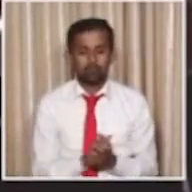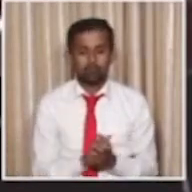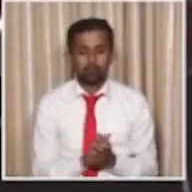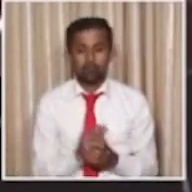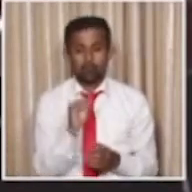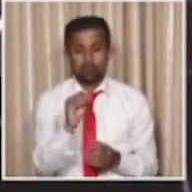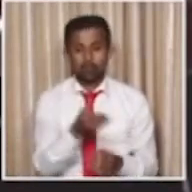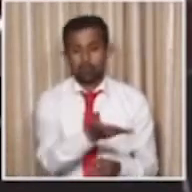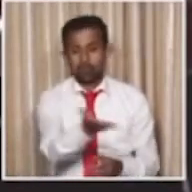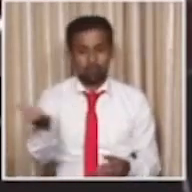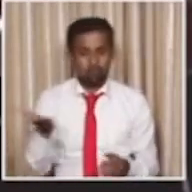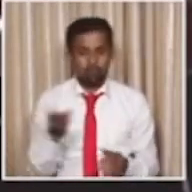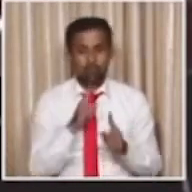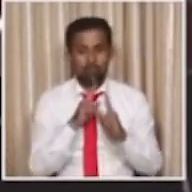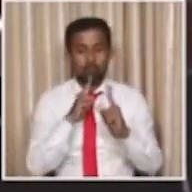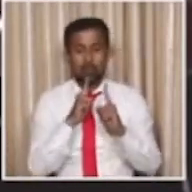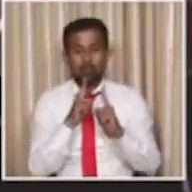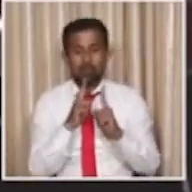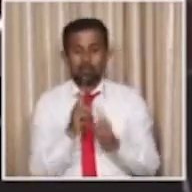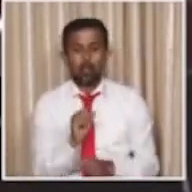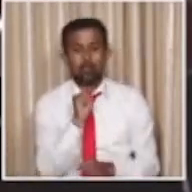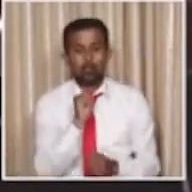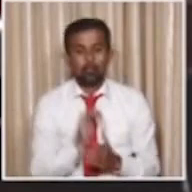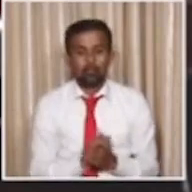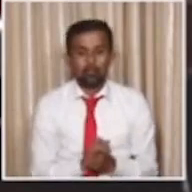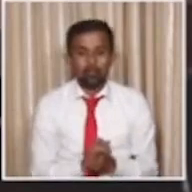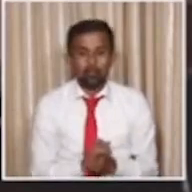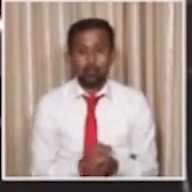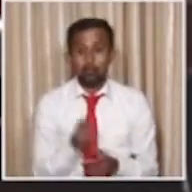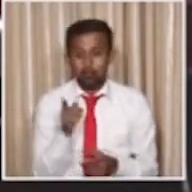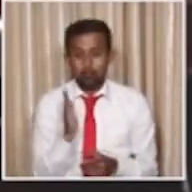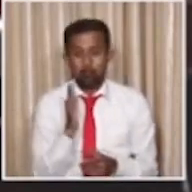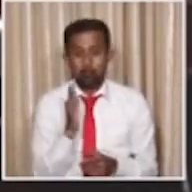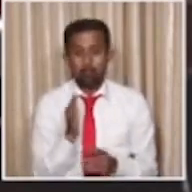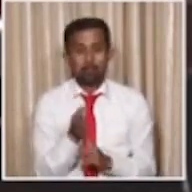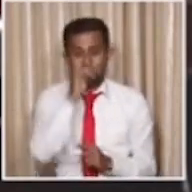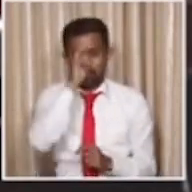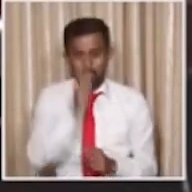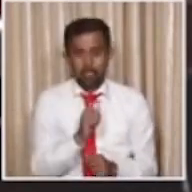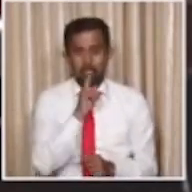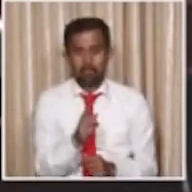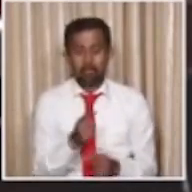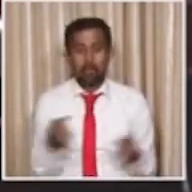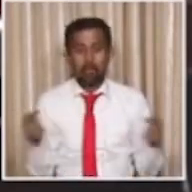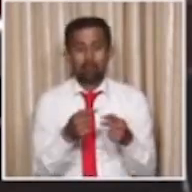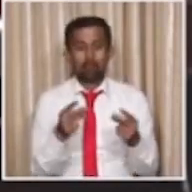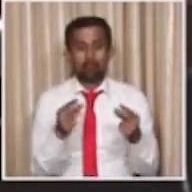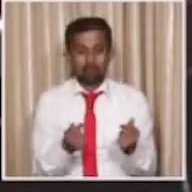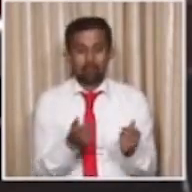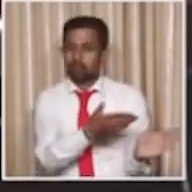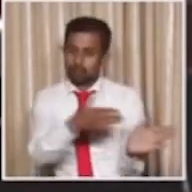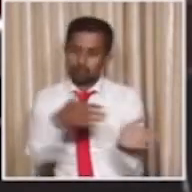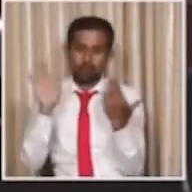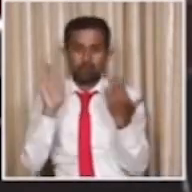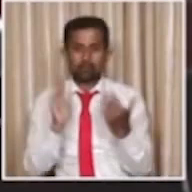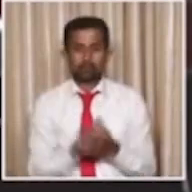දෙයක් වුණා නම් අද මේ අපි මේ පාර්ලිමේන්තේ කතා කරන්නේ මොන වගේ දෙයක්ද? මෙන්න මේ නිසා තමයි ජනාධිපතිතුමා කිව්වේ නැව ඉක්මනට අරින්න